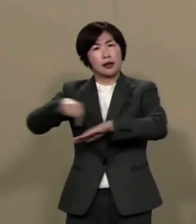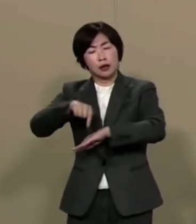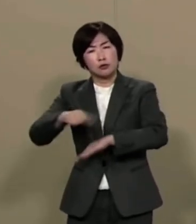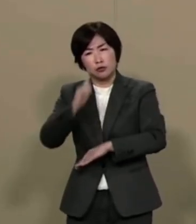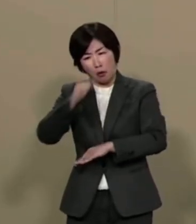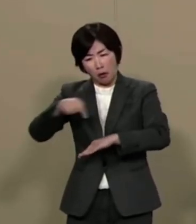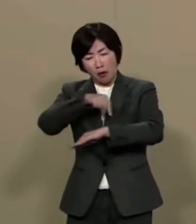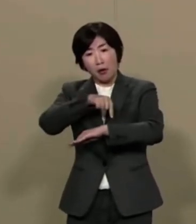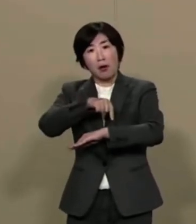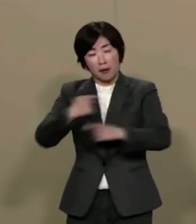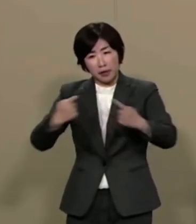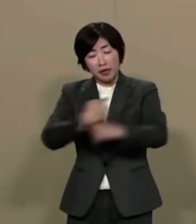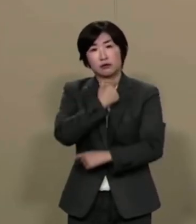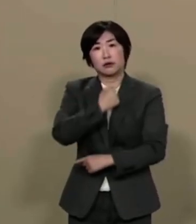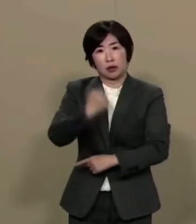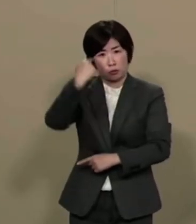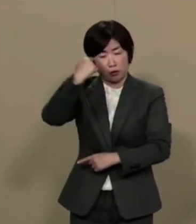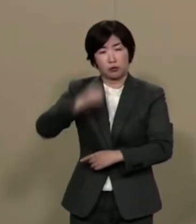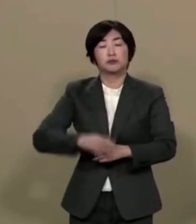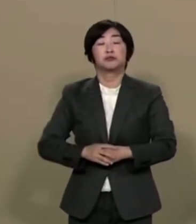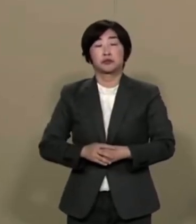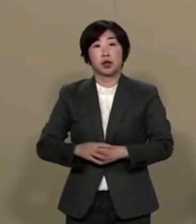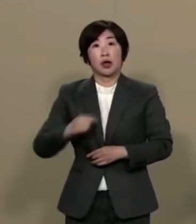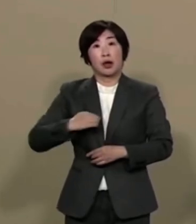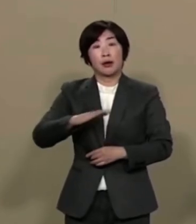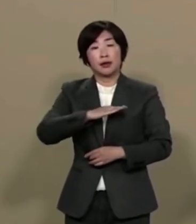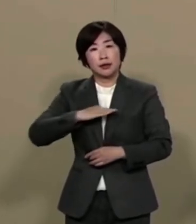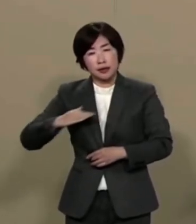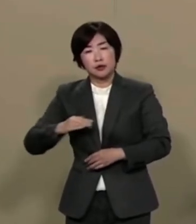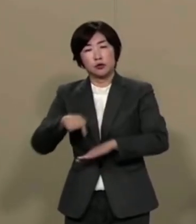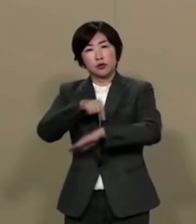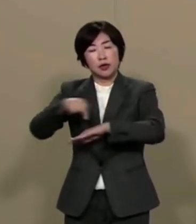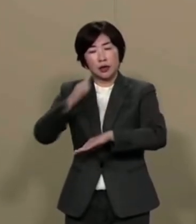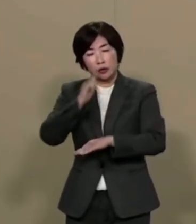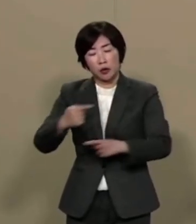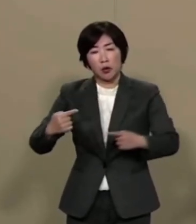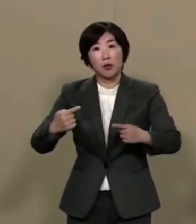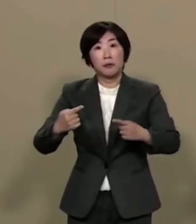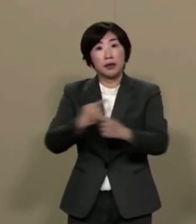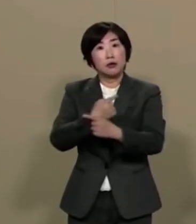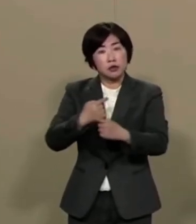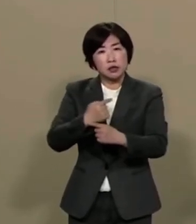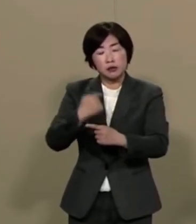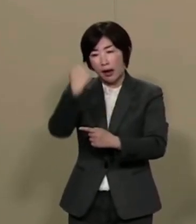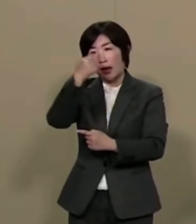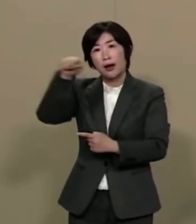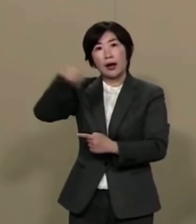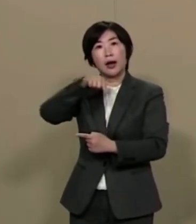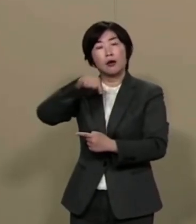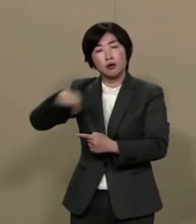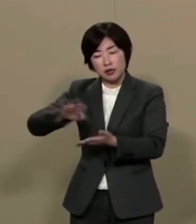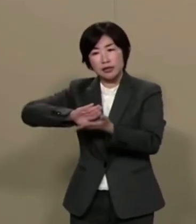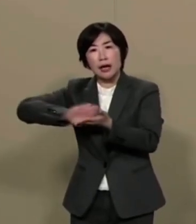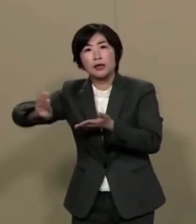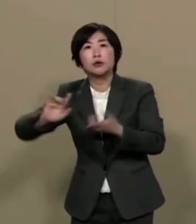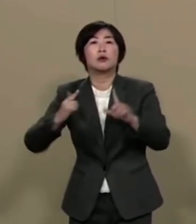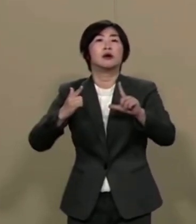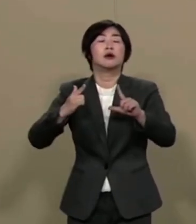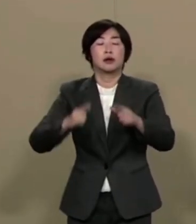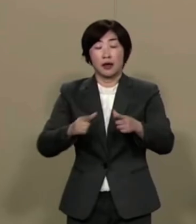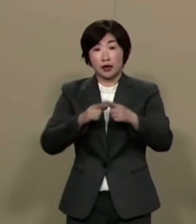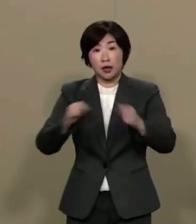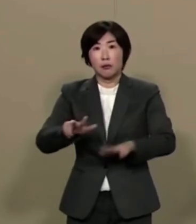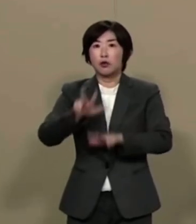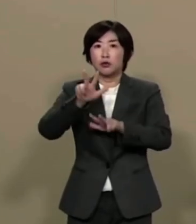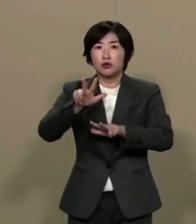いきたいと考えておりますはい私たちの移民政策の見直しは外国人排除外国人排斥では決してありません日本の